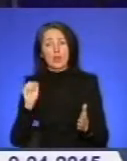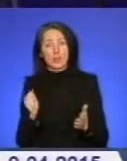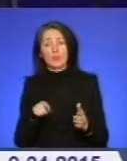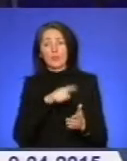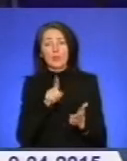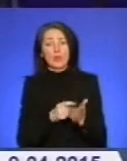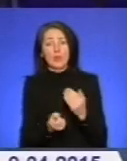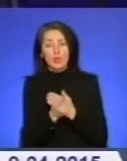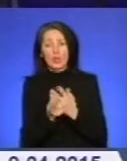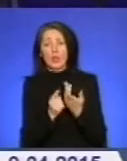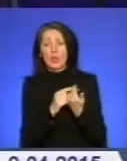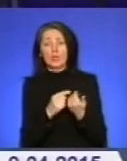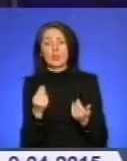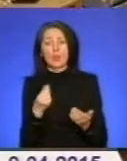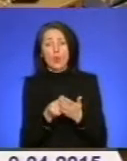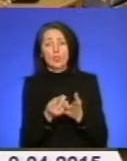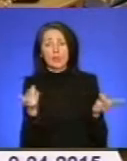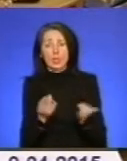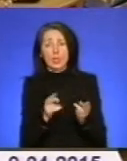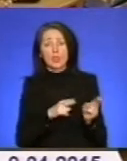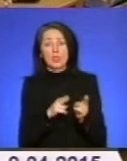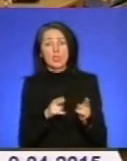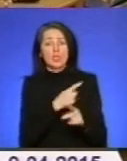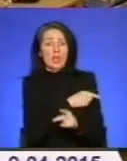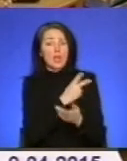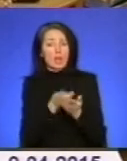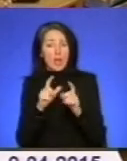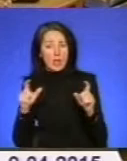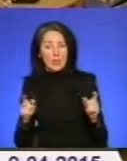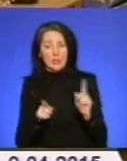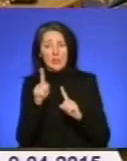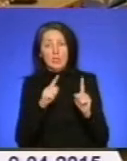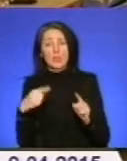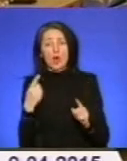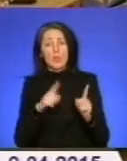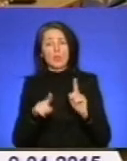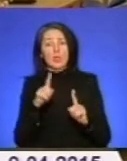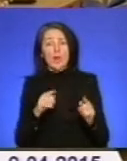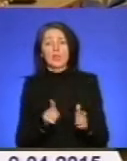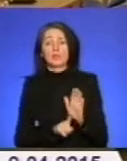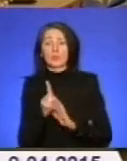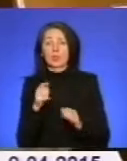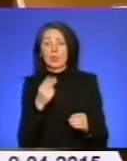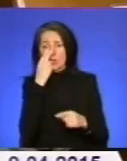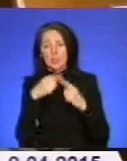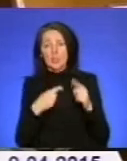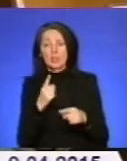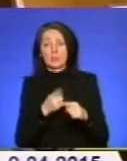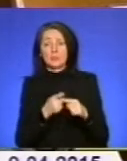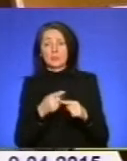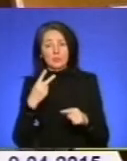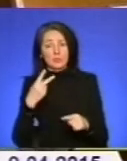необхідних залізничній лікарні. Сесія облради розпочалась із традиційним півгодинним запізненням. На